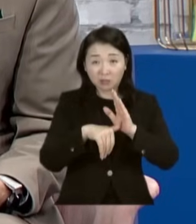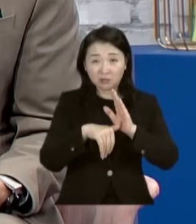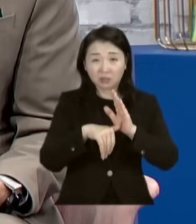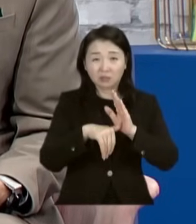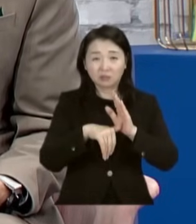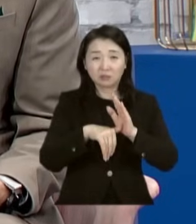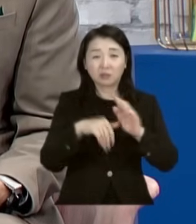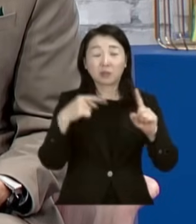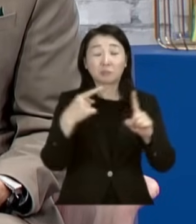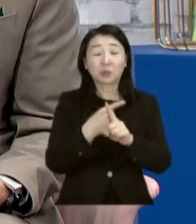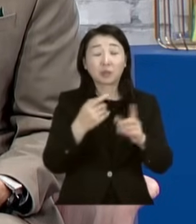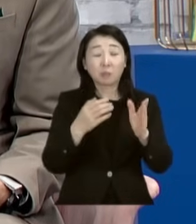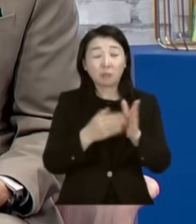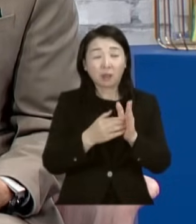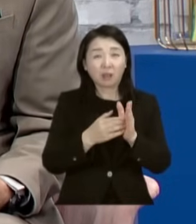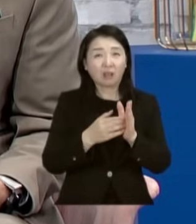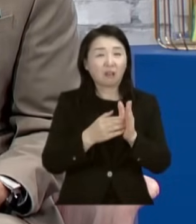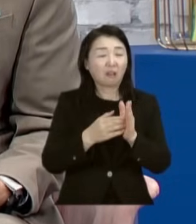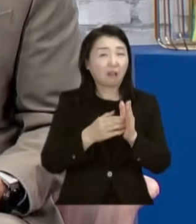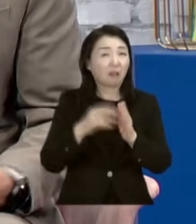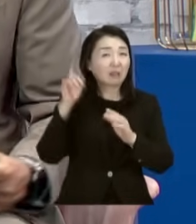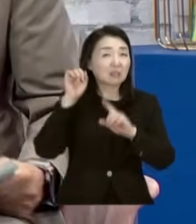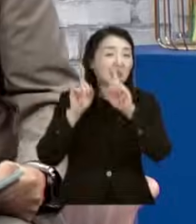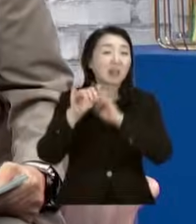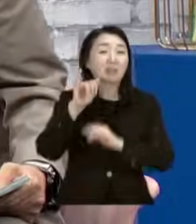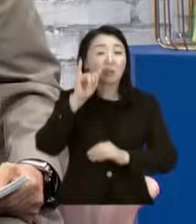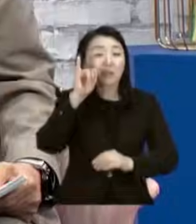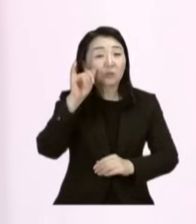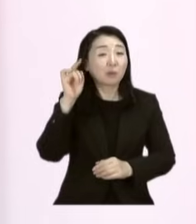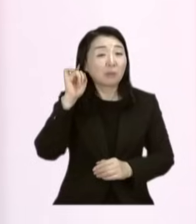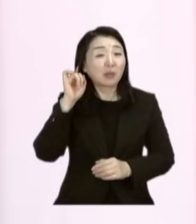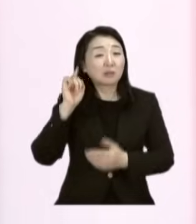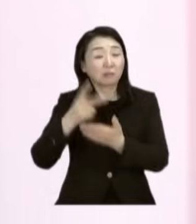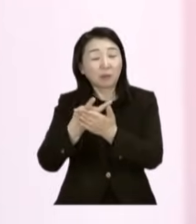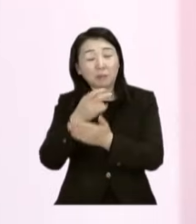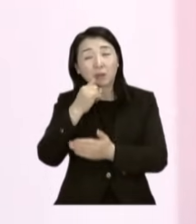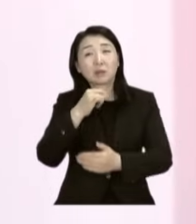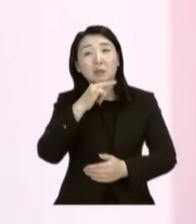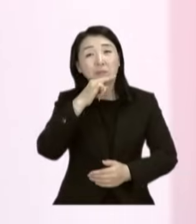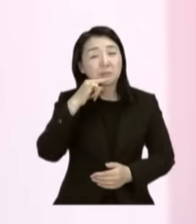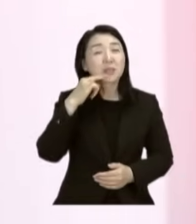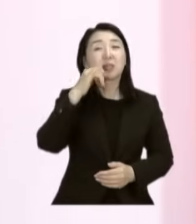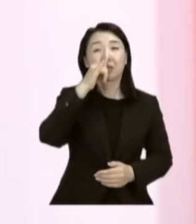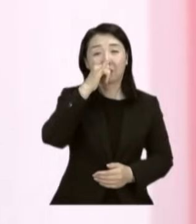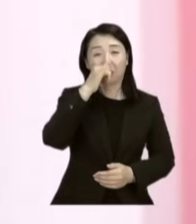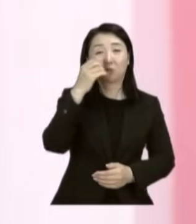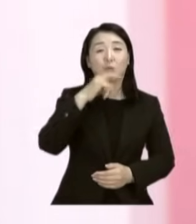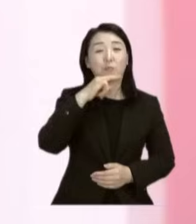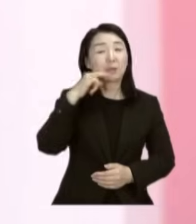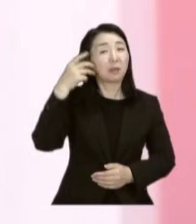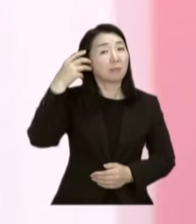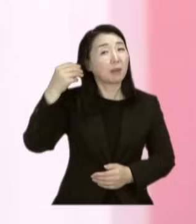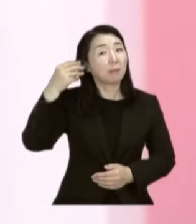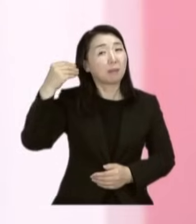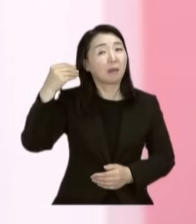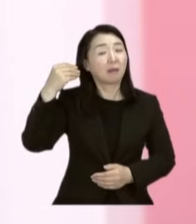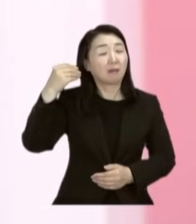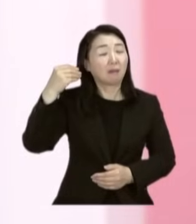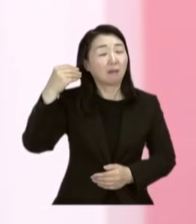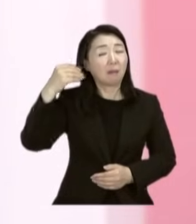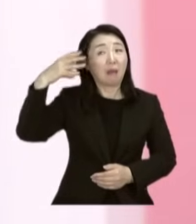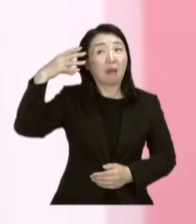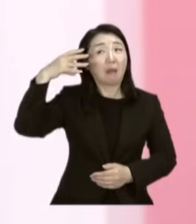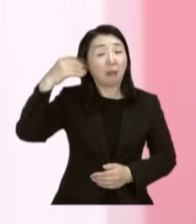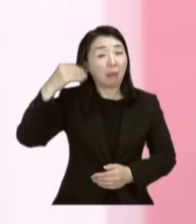거죠네 맞아요 이게 터지고 쓸리고 매트에 이렇게 리고 뭐 이래서 그죠 계속 피가 차고 또 피를 빼고 이걸 수십번